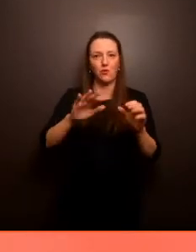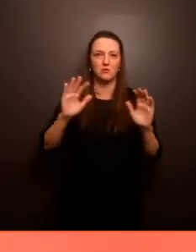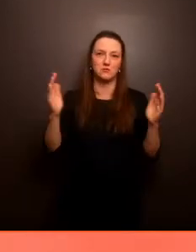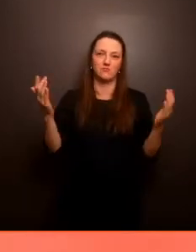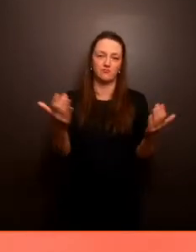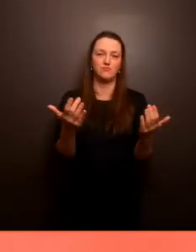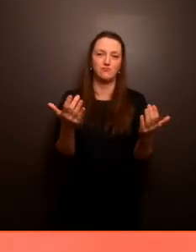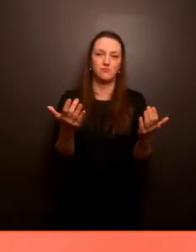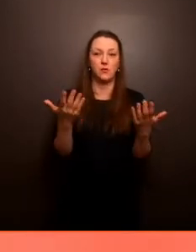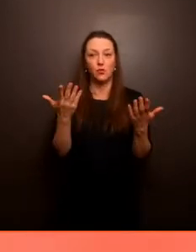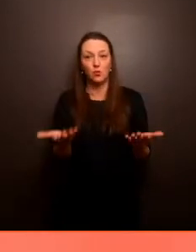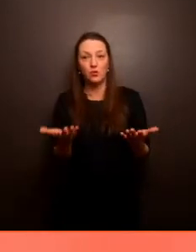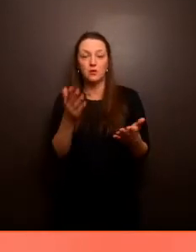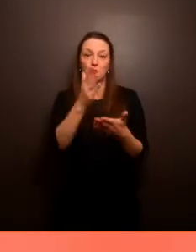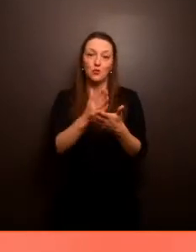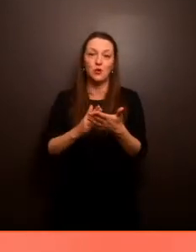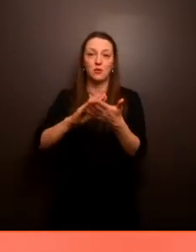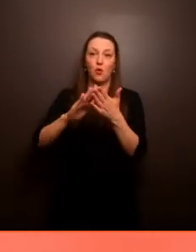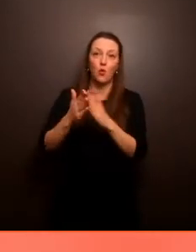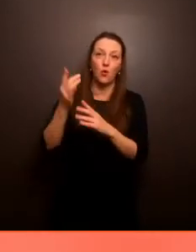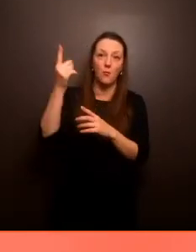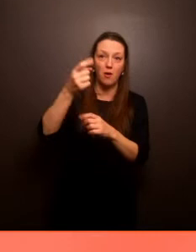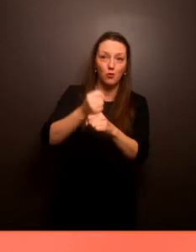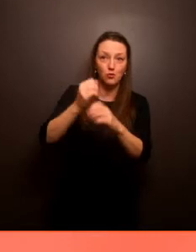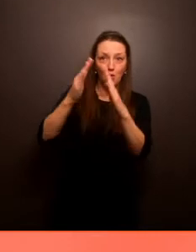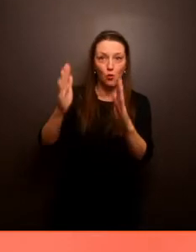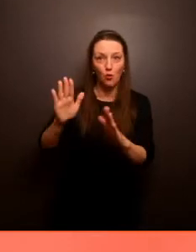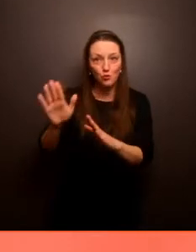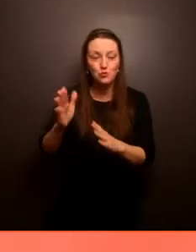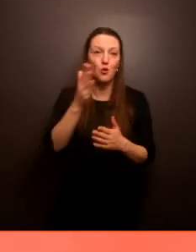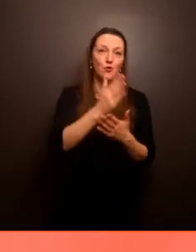kaugtööga seotud kokkuleppeid ja poliitikat kujundada pärast COVID-i aega.